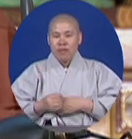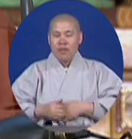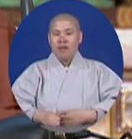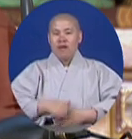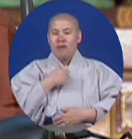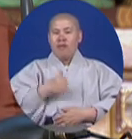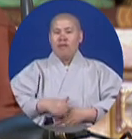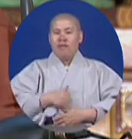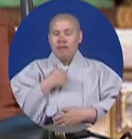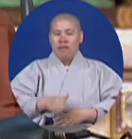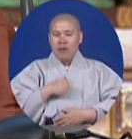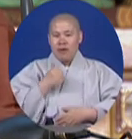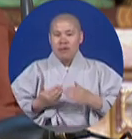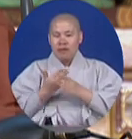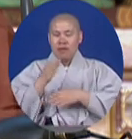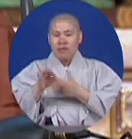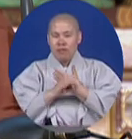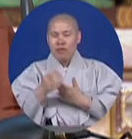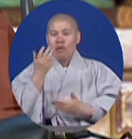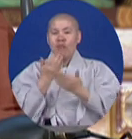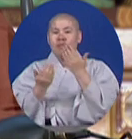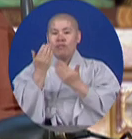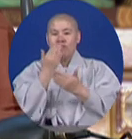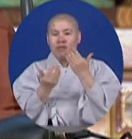화가 한 번 일어나면 그건 불입니다.